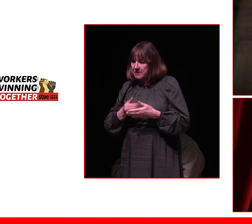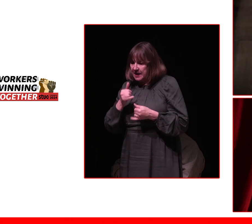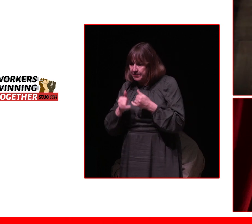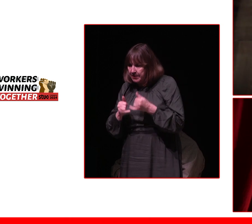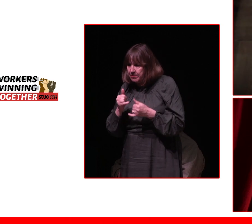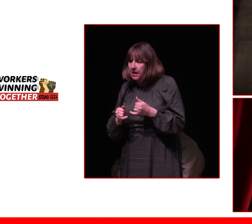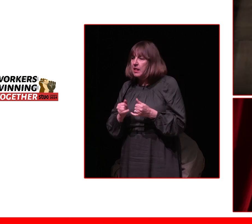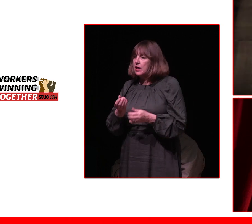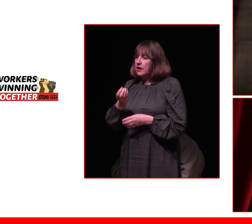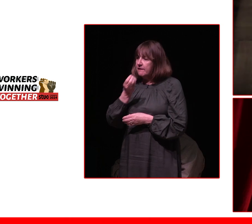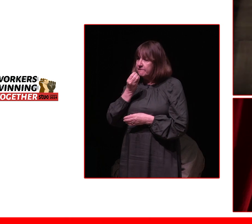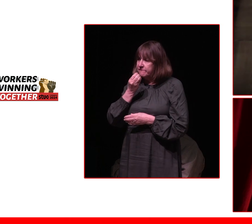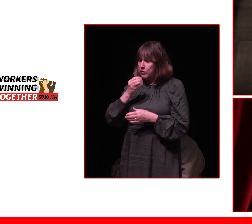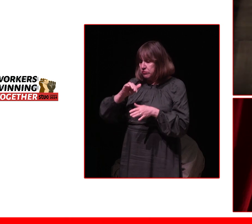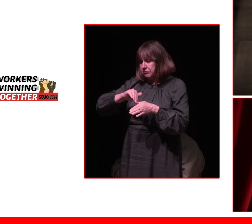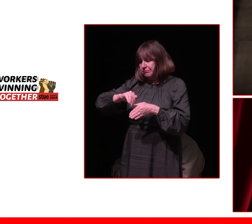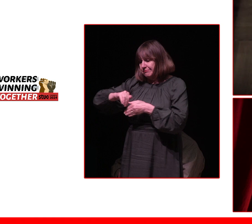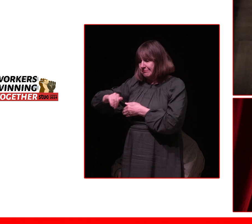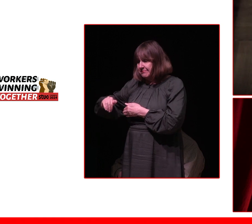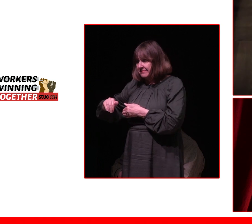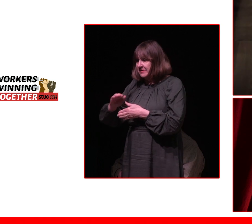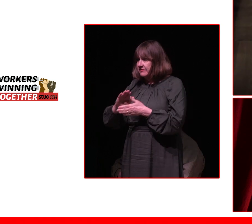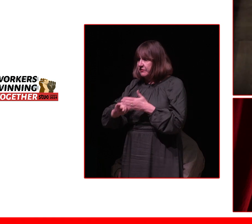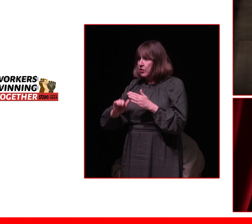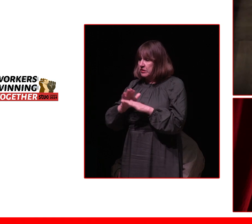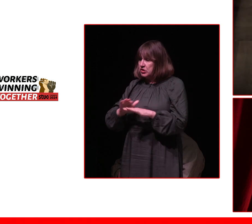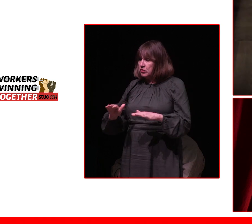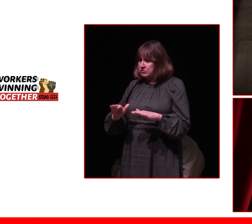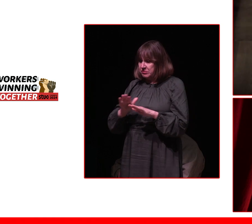children there and leaving them to starve.